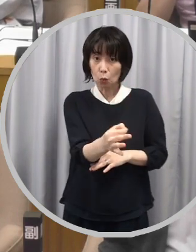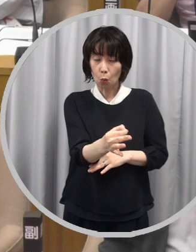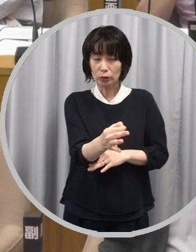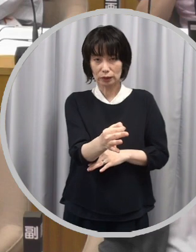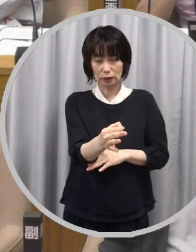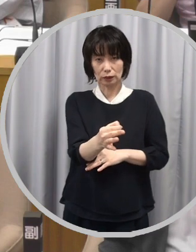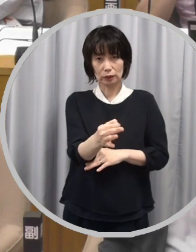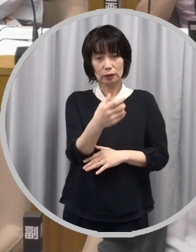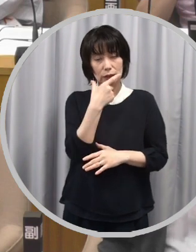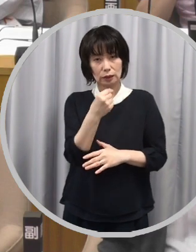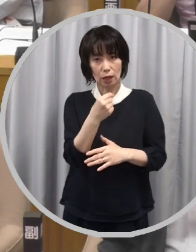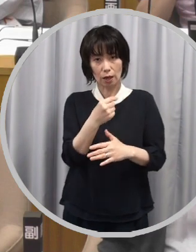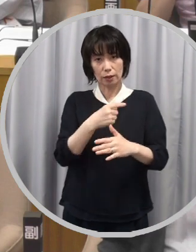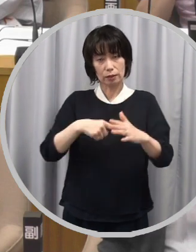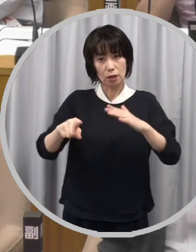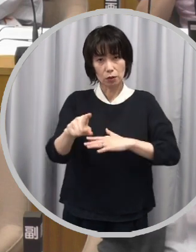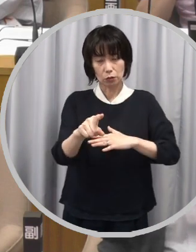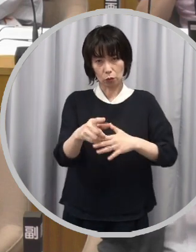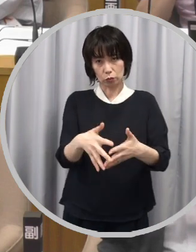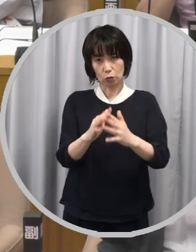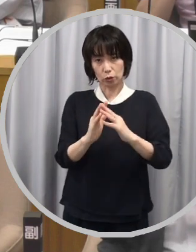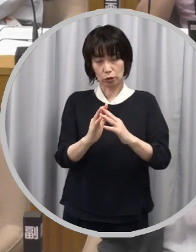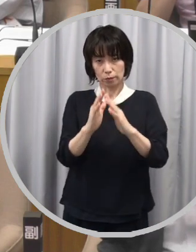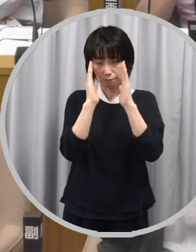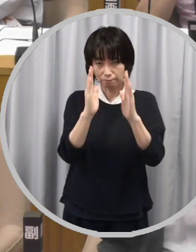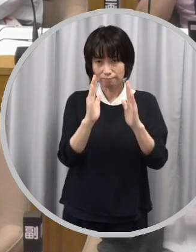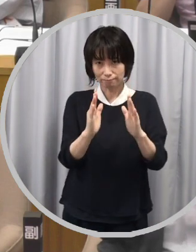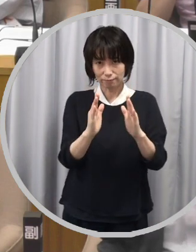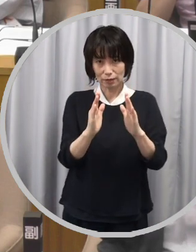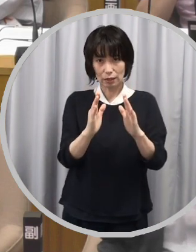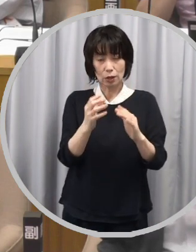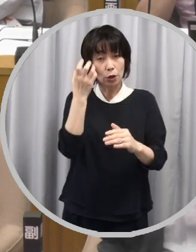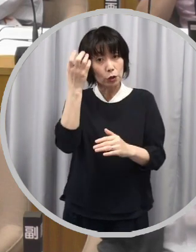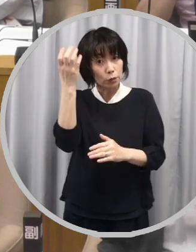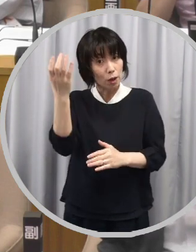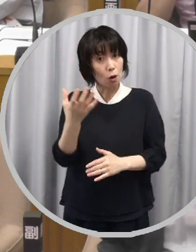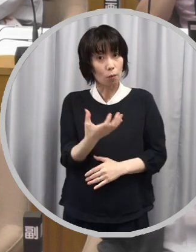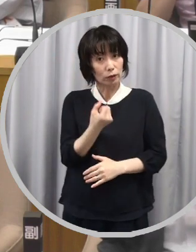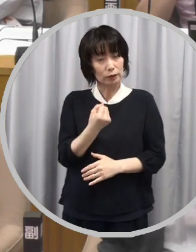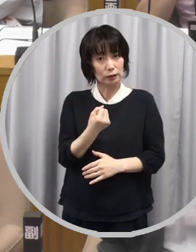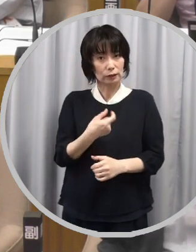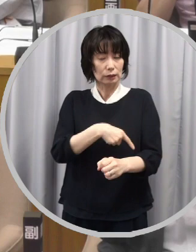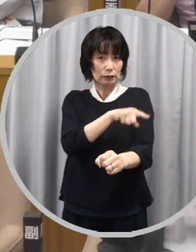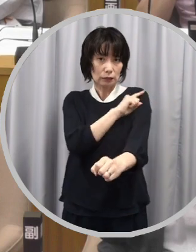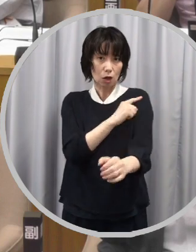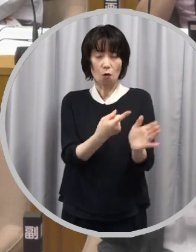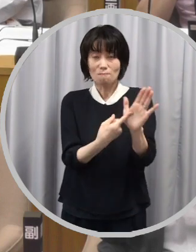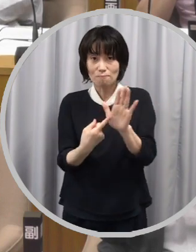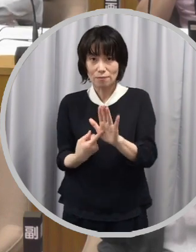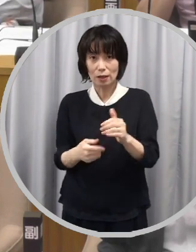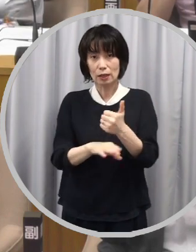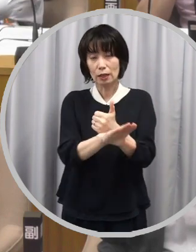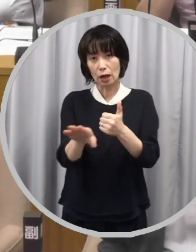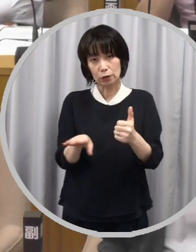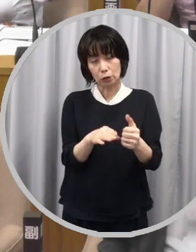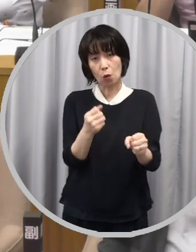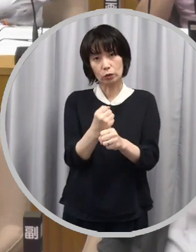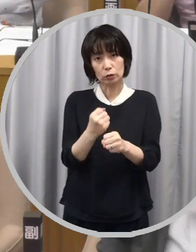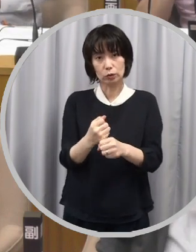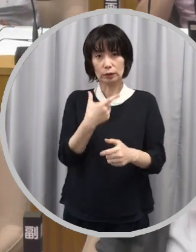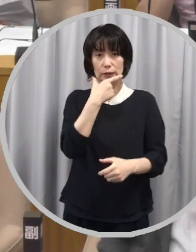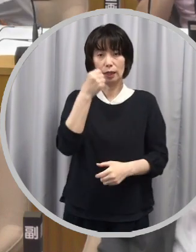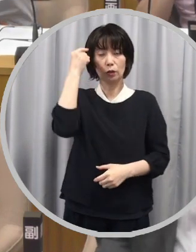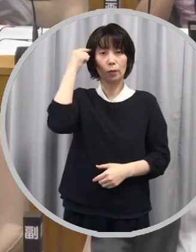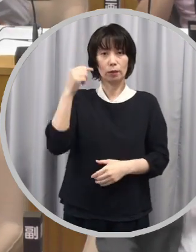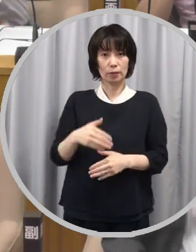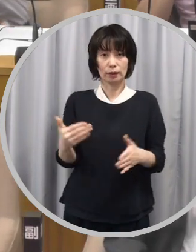的な施策の推進に注力し、多くの人が夢を持ち、力を存分に発揮できる環境を創造してまいりたいと